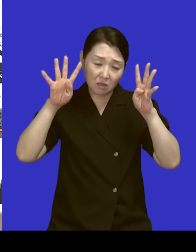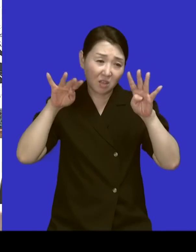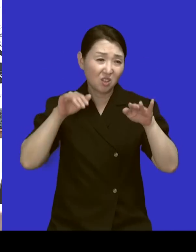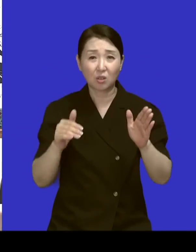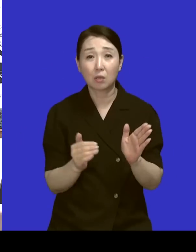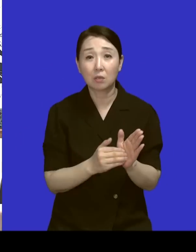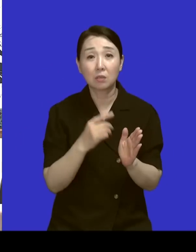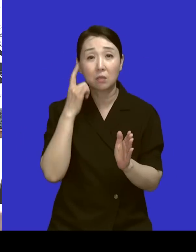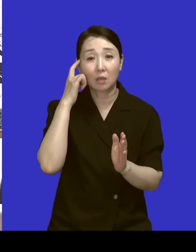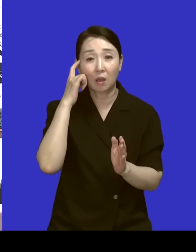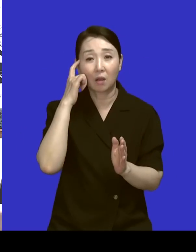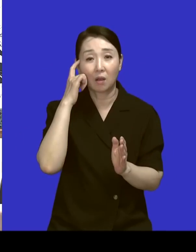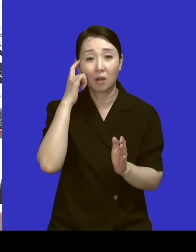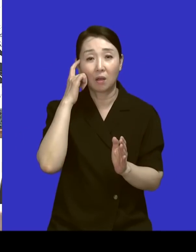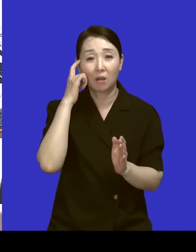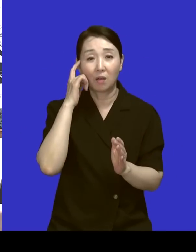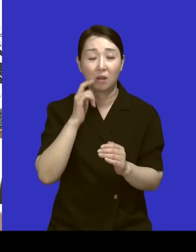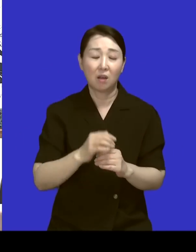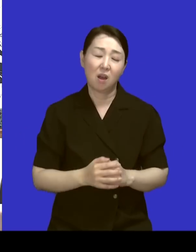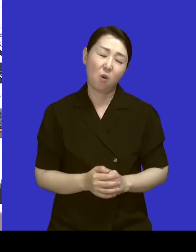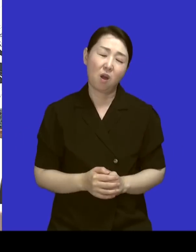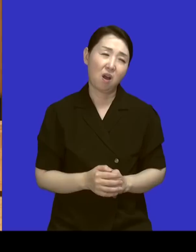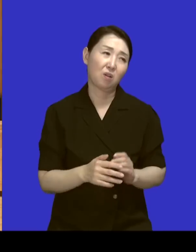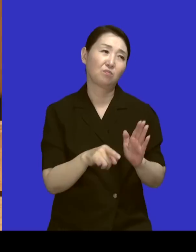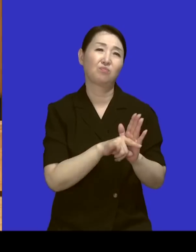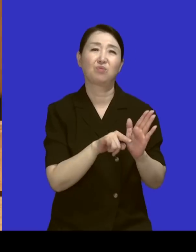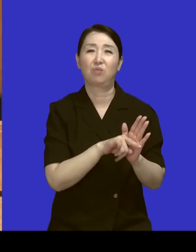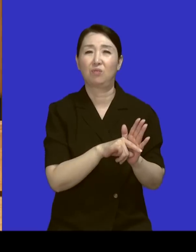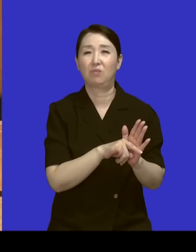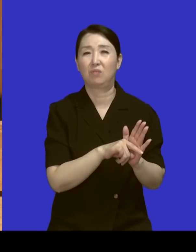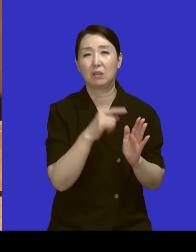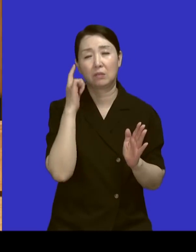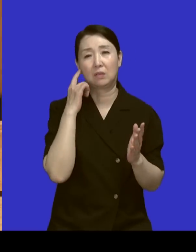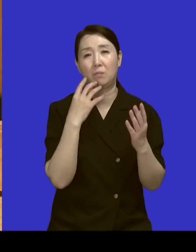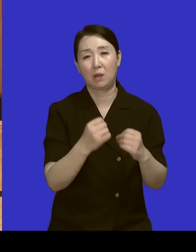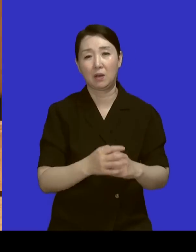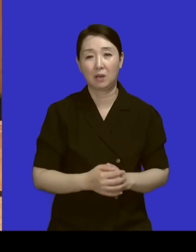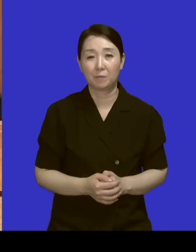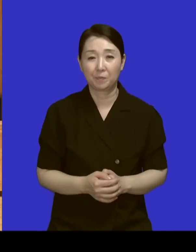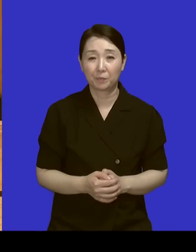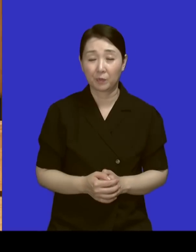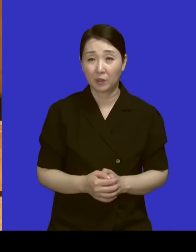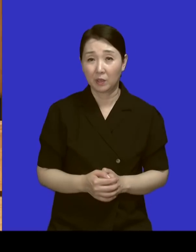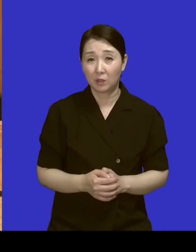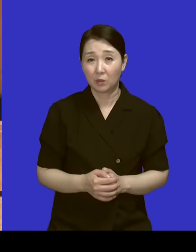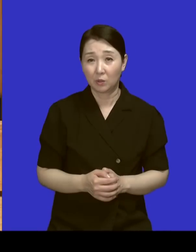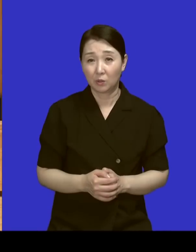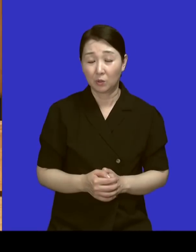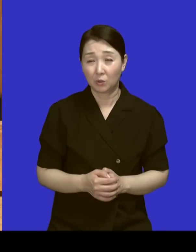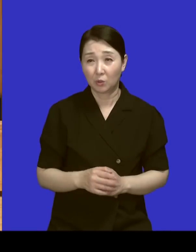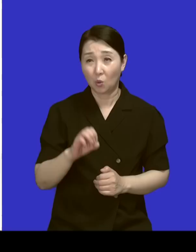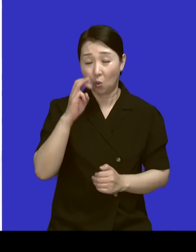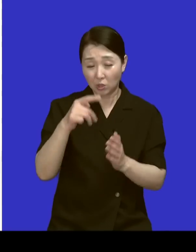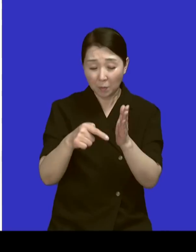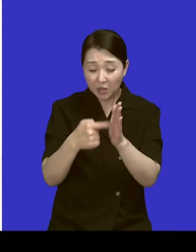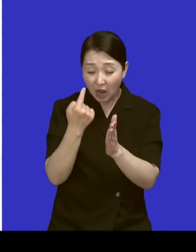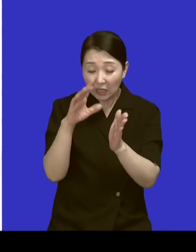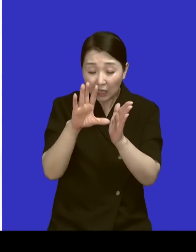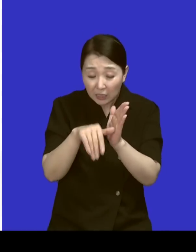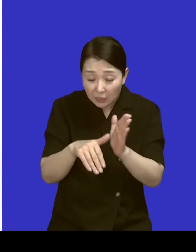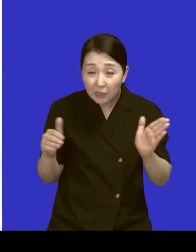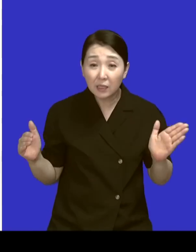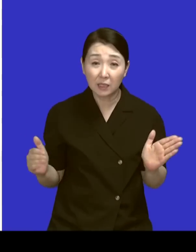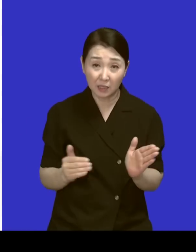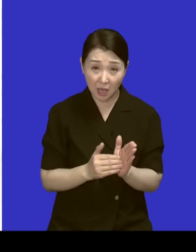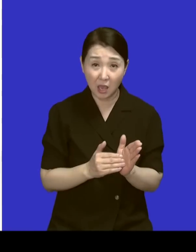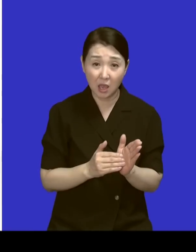끝이구나. 그런 생각을 가졌는데 너무 극단적으로 계속 생각하는 거야. 그러고 이제 1학기가 끝나갈 무렵에 도저히 이대로는 안